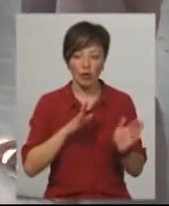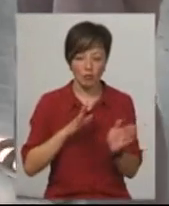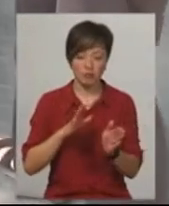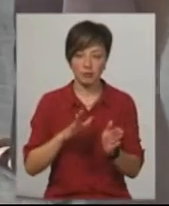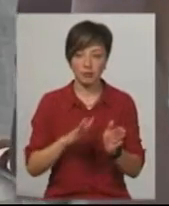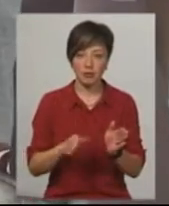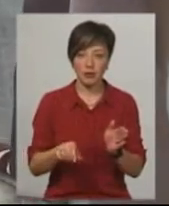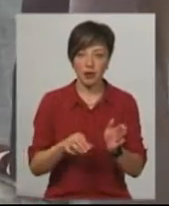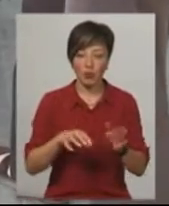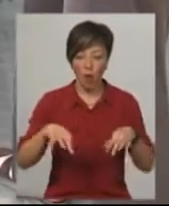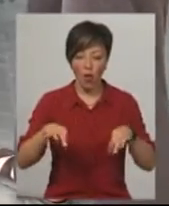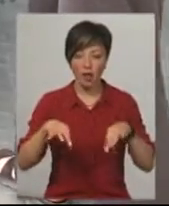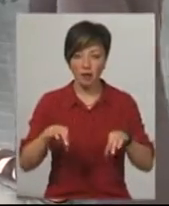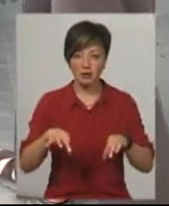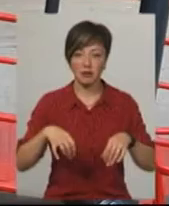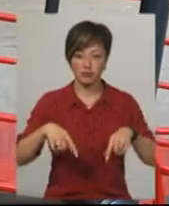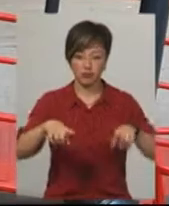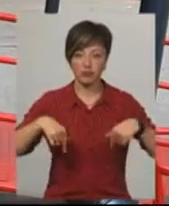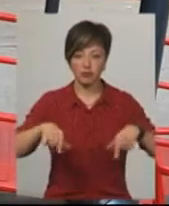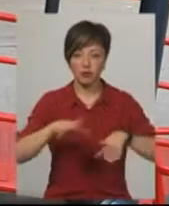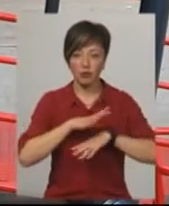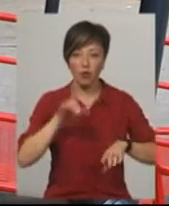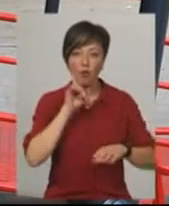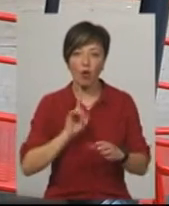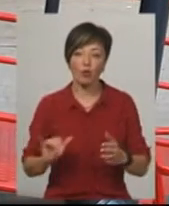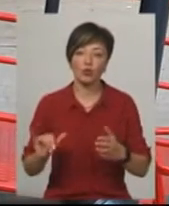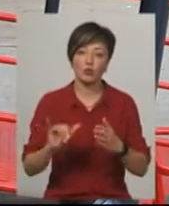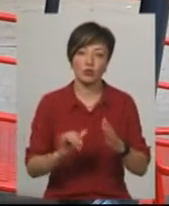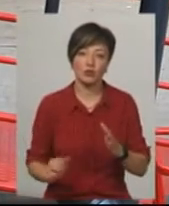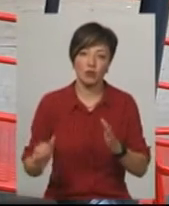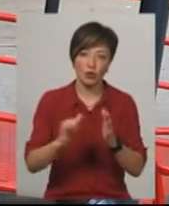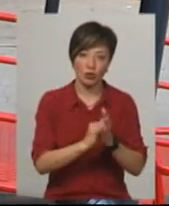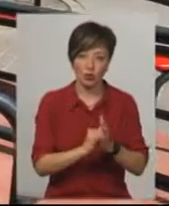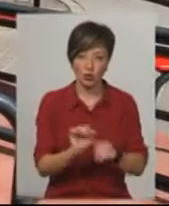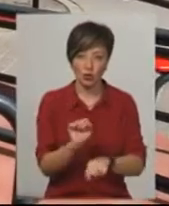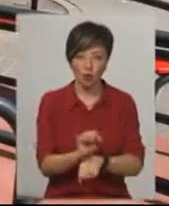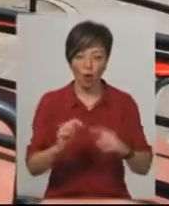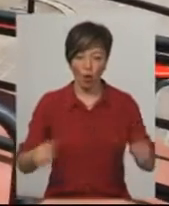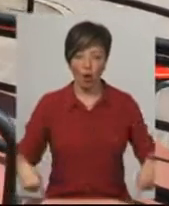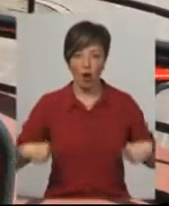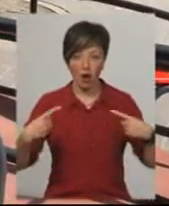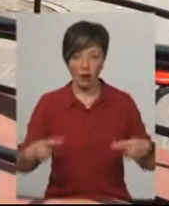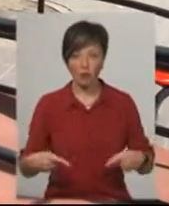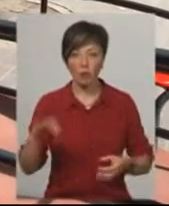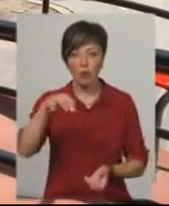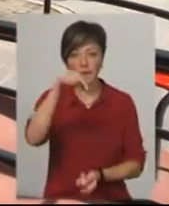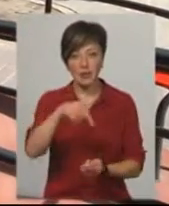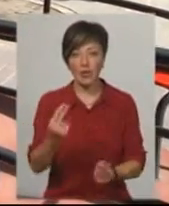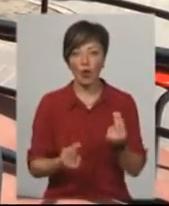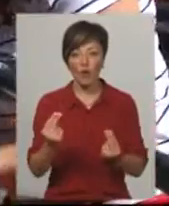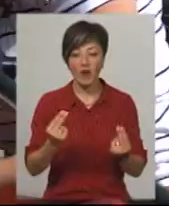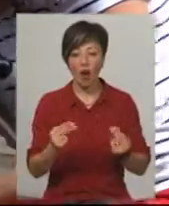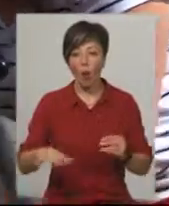обмежувачі, щоб колеса не їздили туди-сюди, поки ми встановлюємо на стопи колясочку. Про призначення ігрових